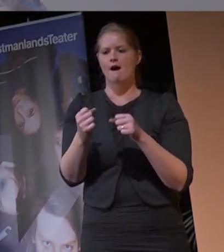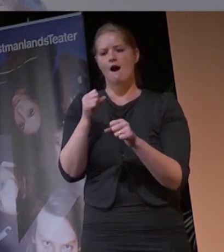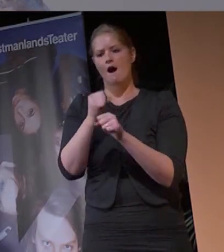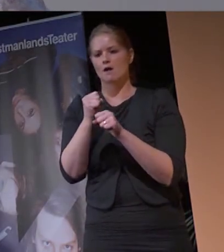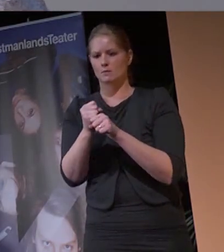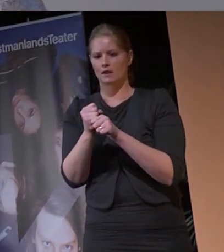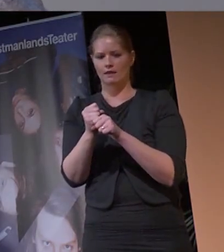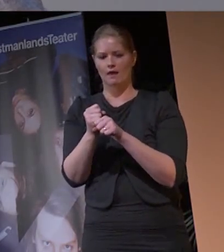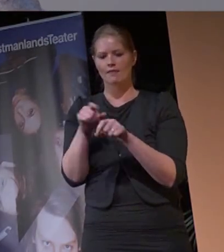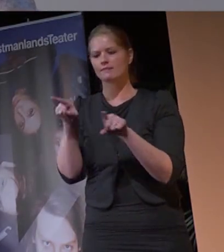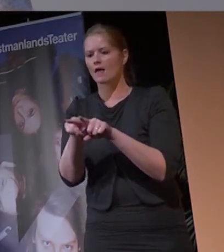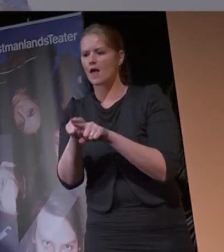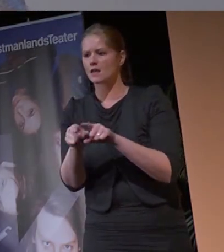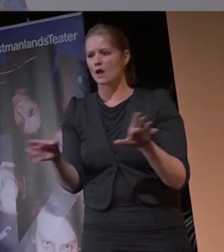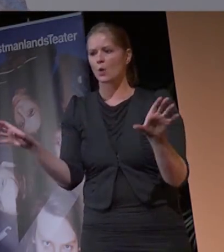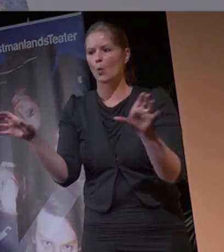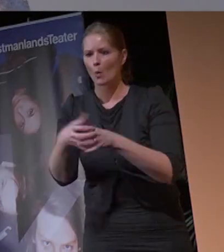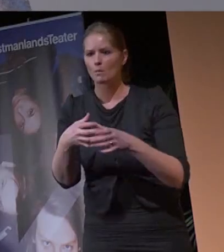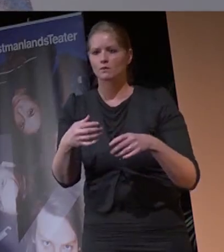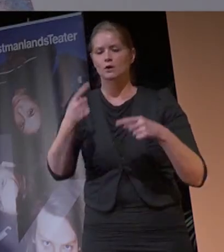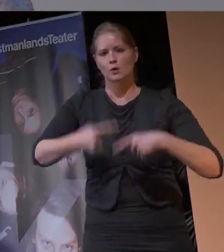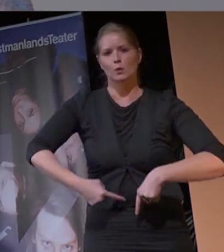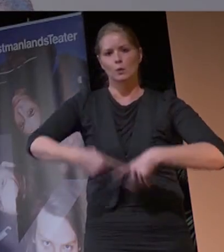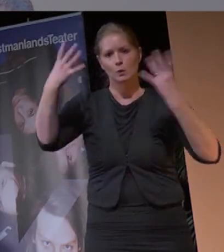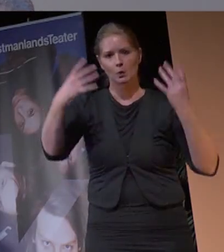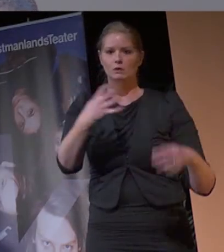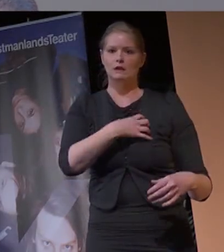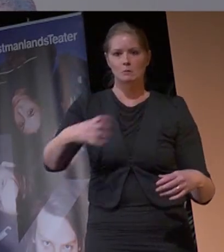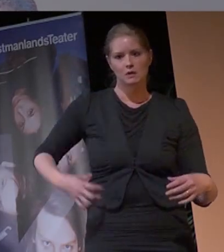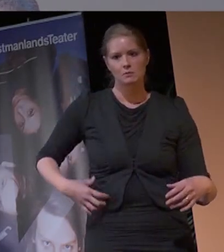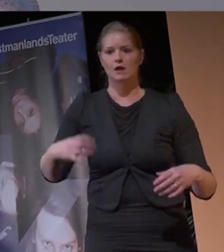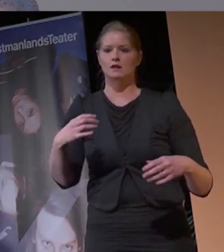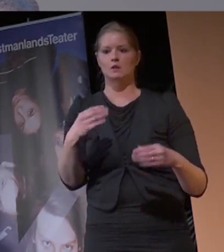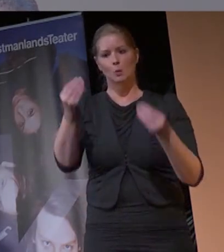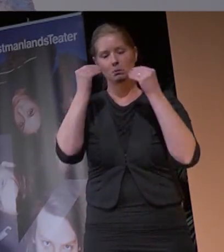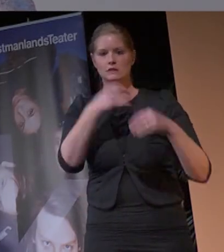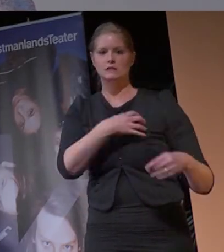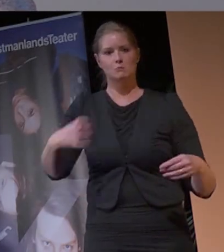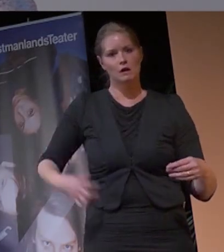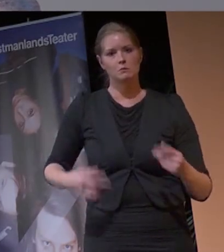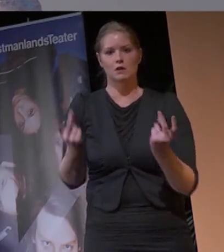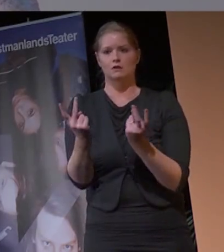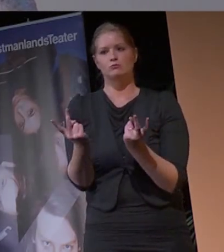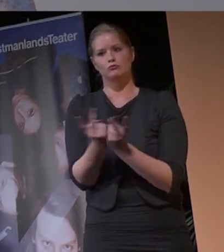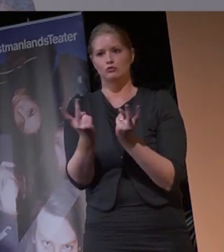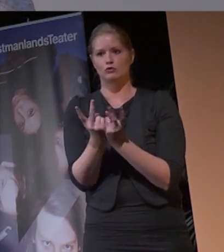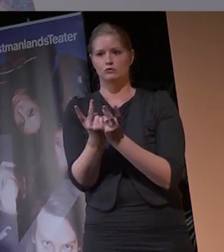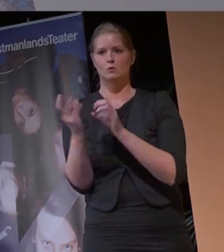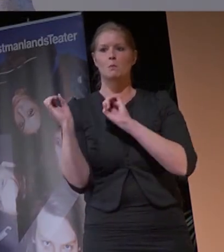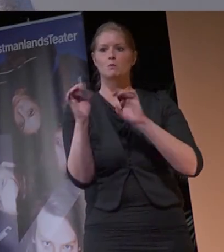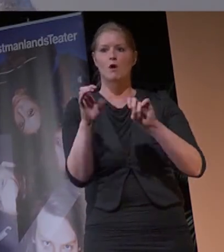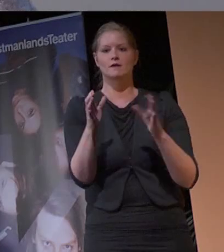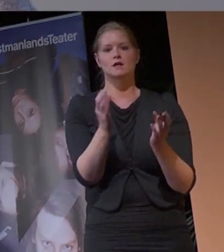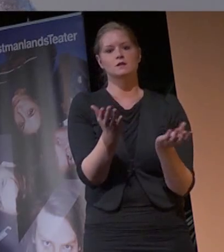mitt departement, kulturdepartementet, med utbildningsdepartementet för att få in mer kultur i skolan.